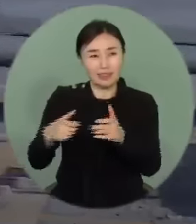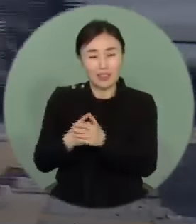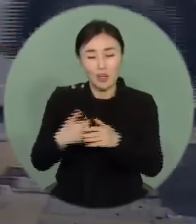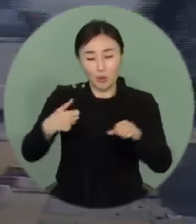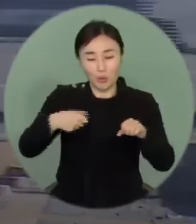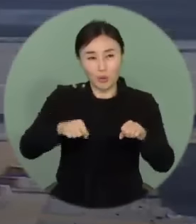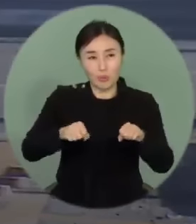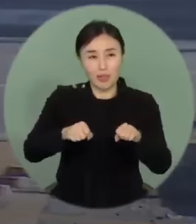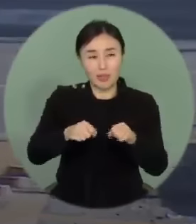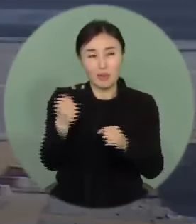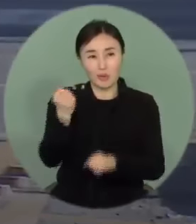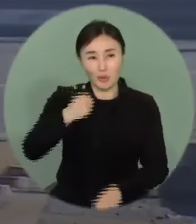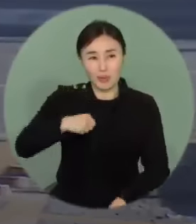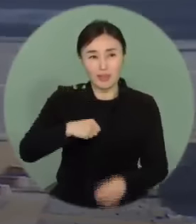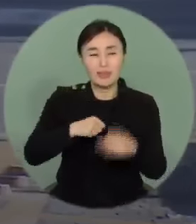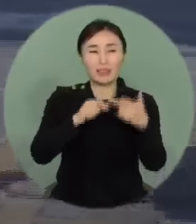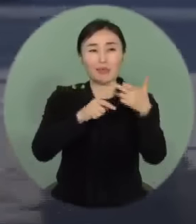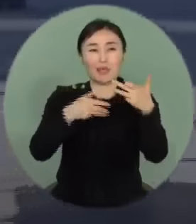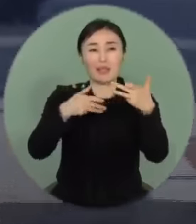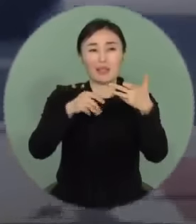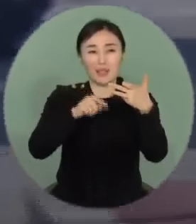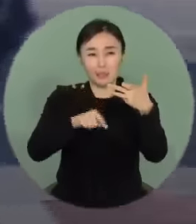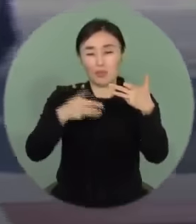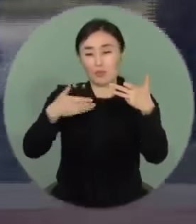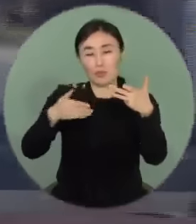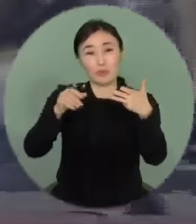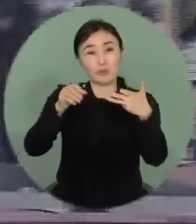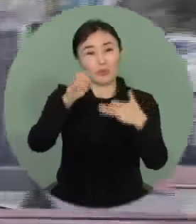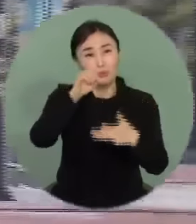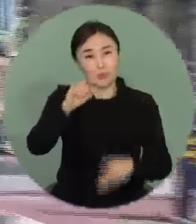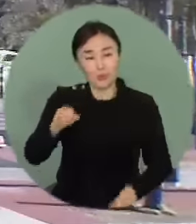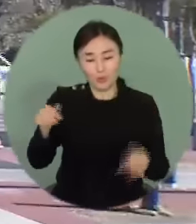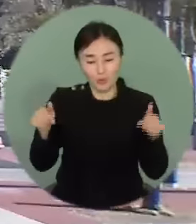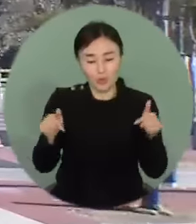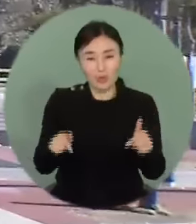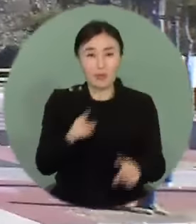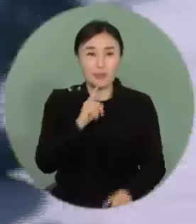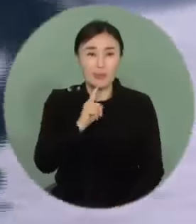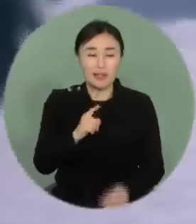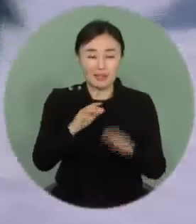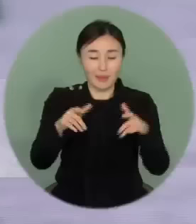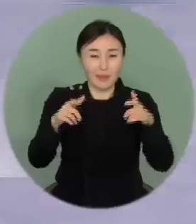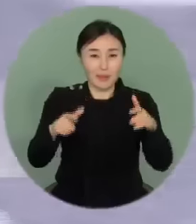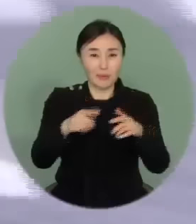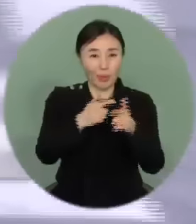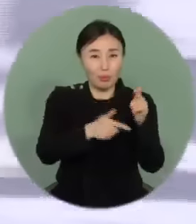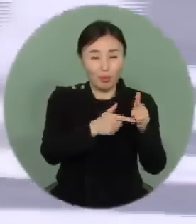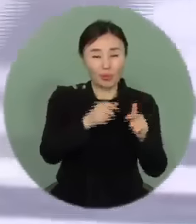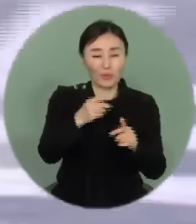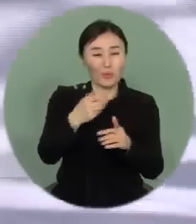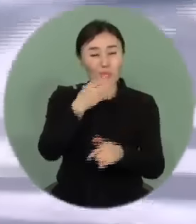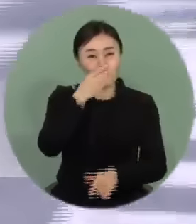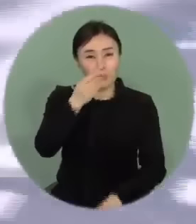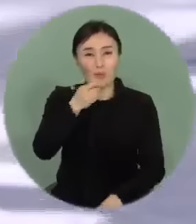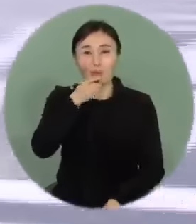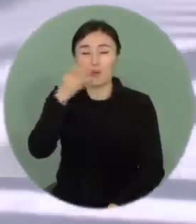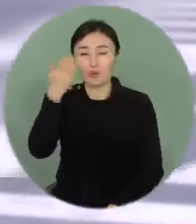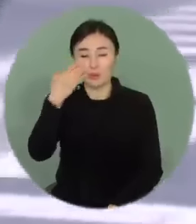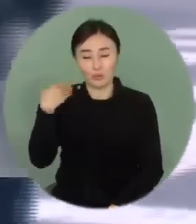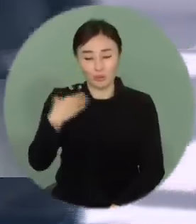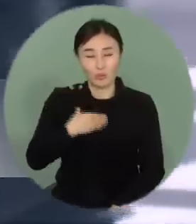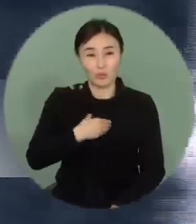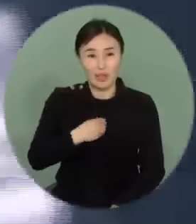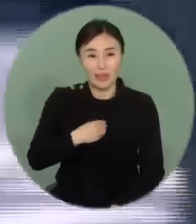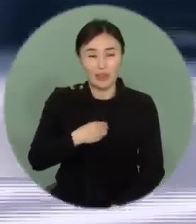위반이 18.9% 감소했다는 분석도 나오는 상황. 전남에서는 목포에 이어 순천과 여수,